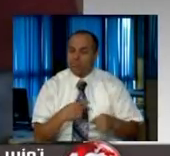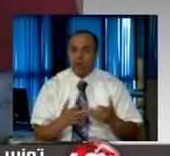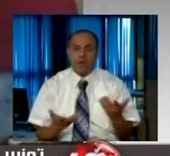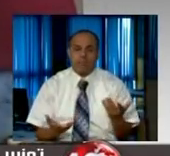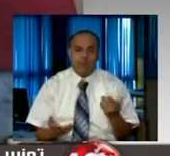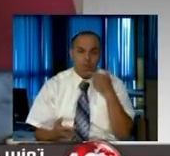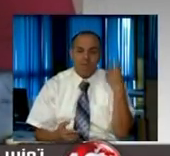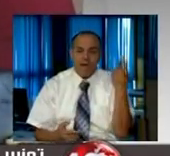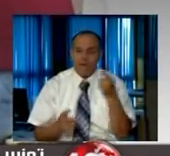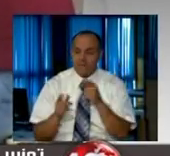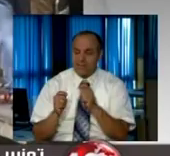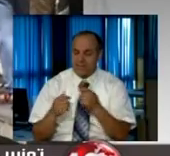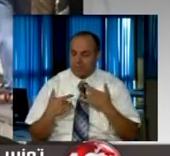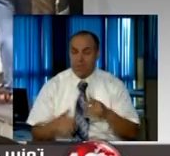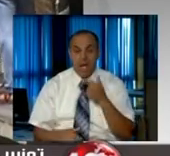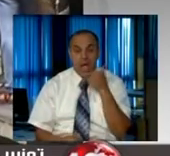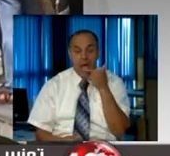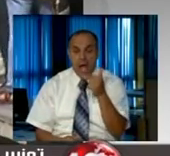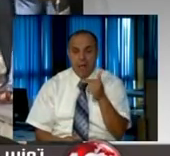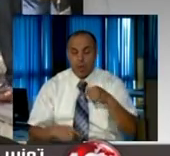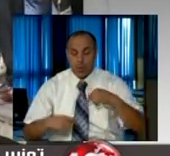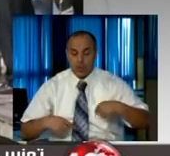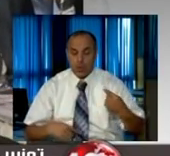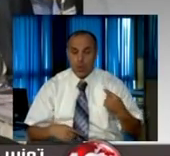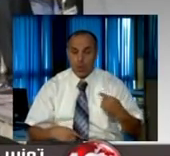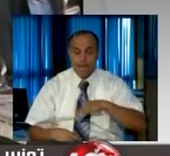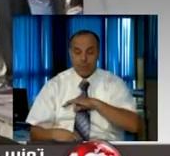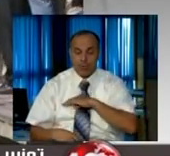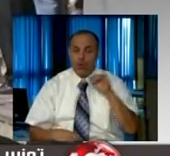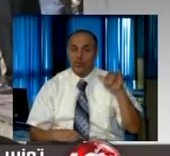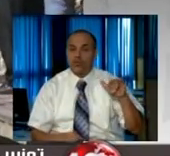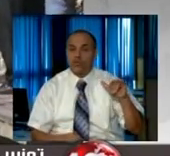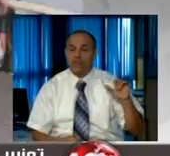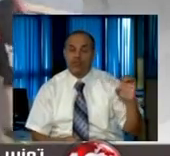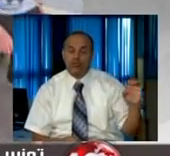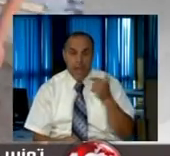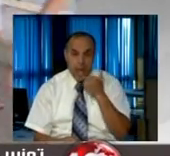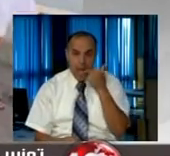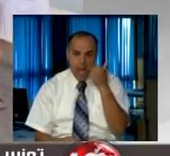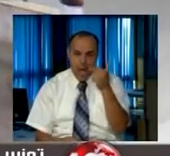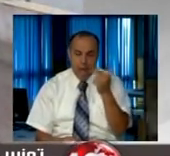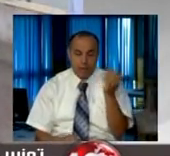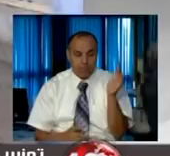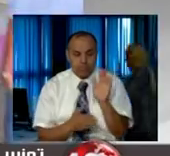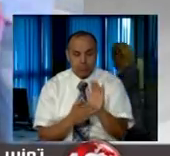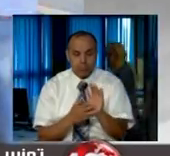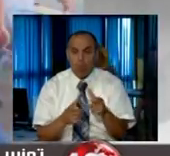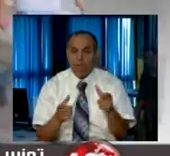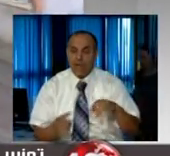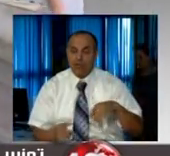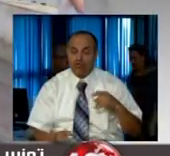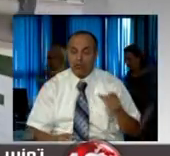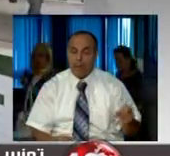المحدود في عالم السياسة. تشكيل رئيس الحكومة المكلف يوسف الشاهد لحكومته والتي ضمت تمثيلية واسعة